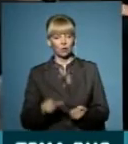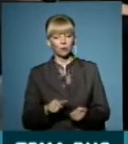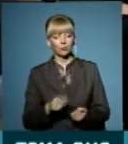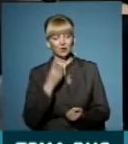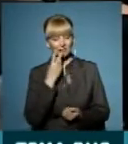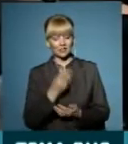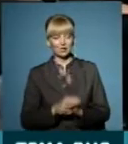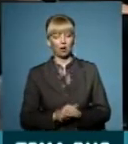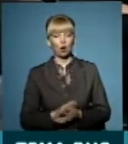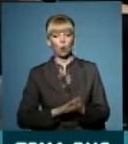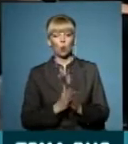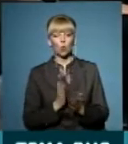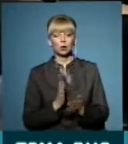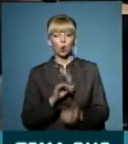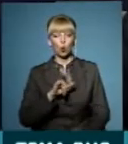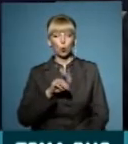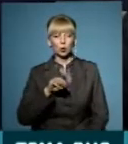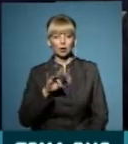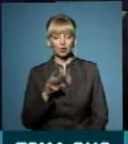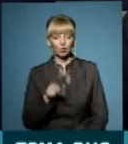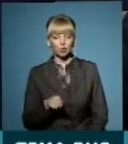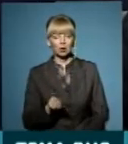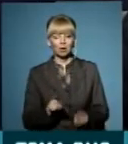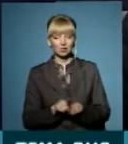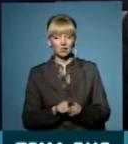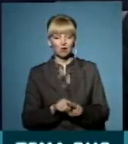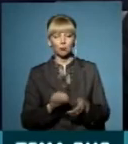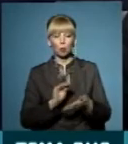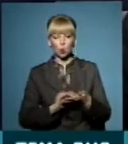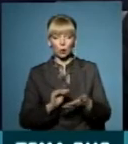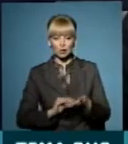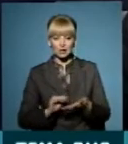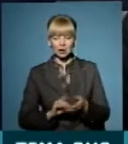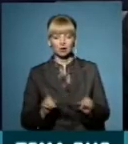Подивіться, значить, угода ЄУТР, вона так прописана, що